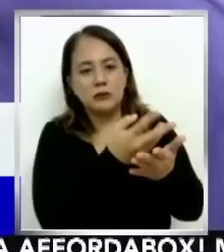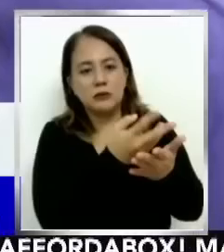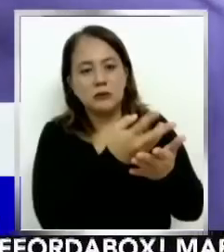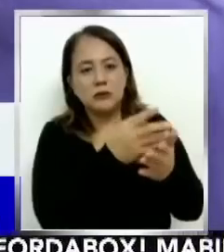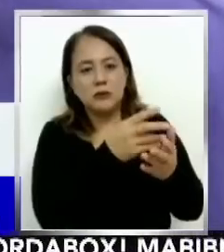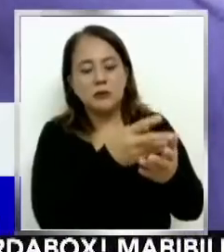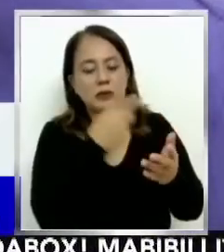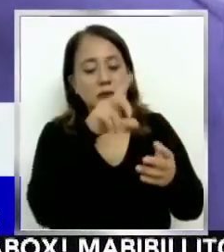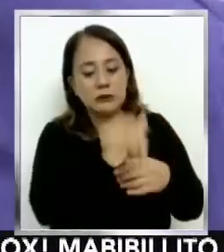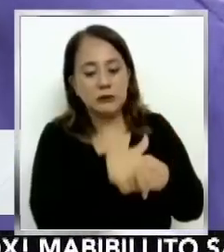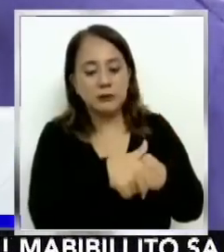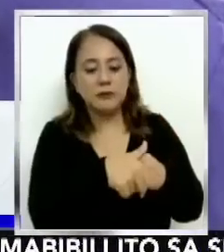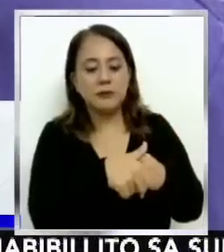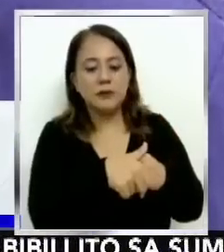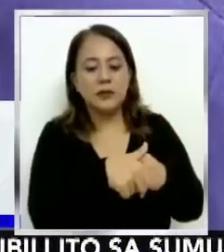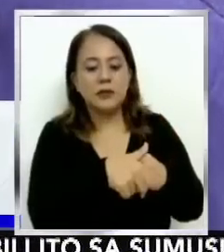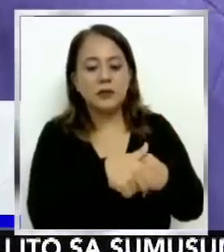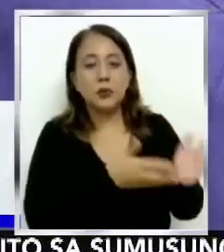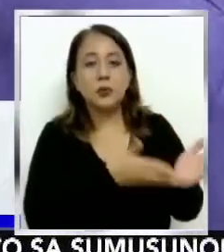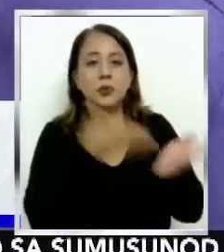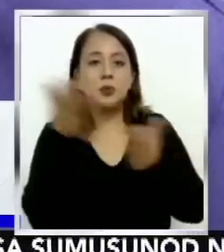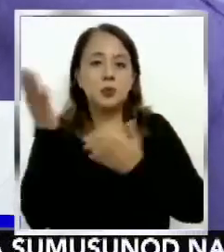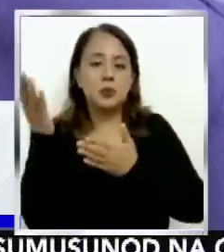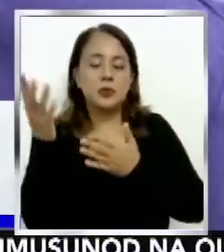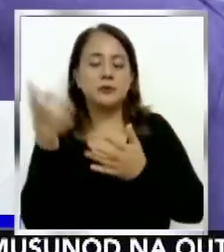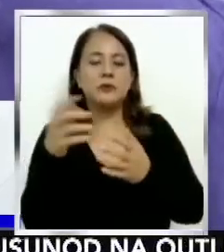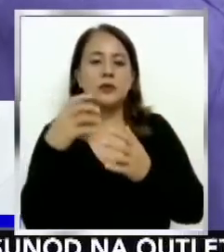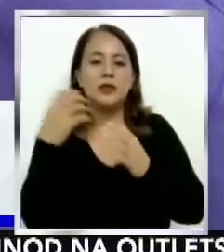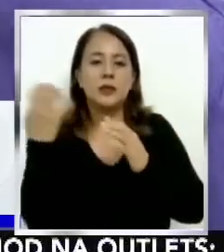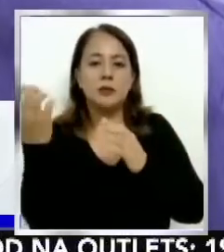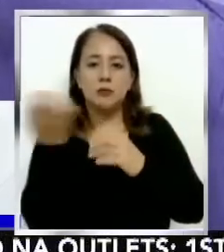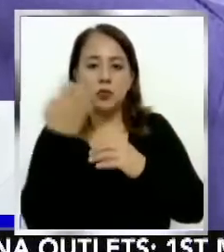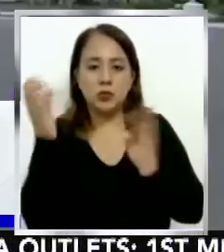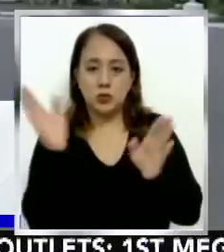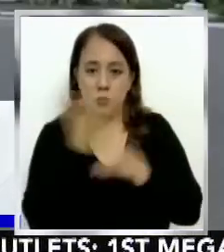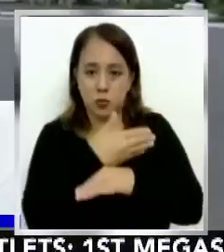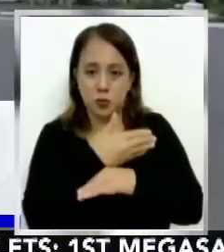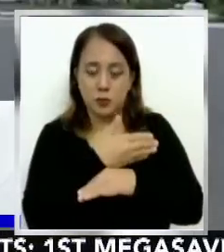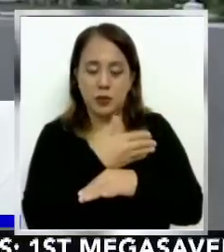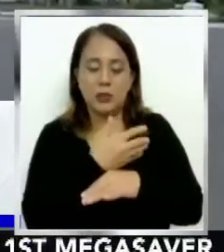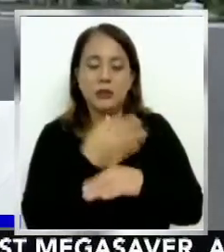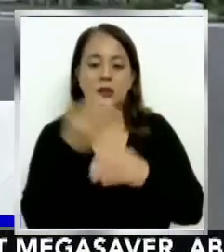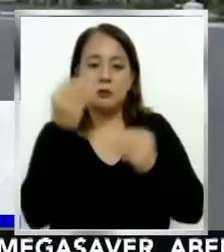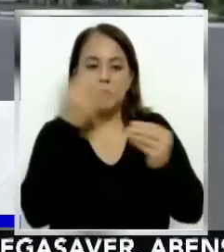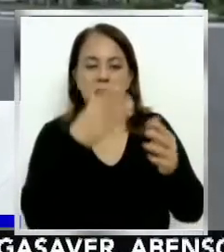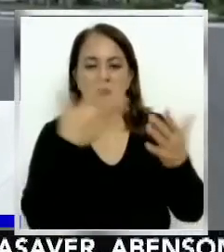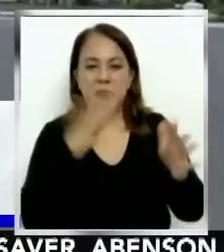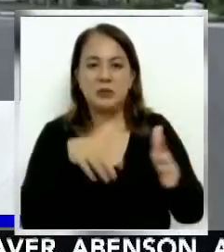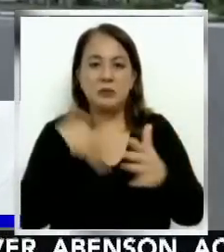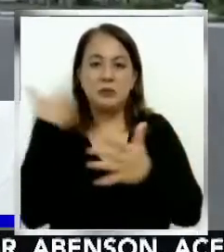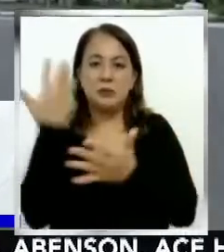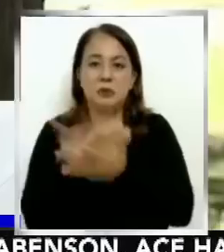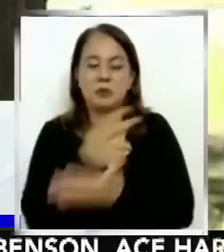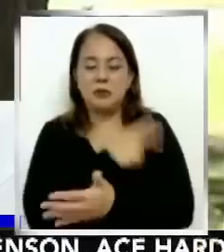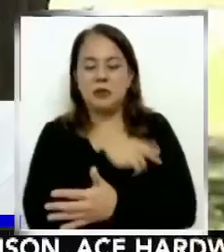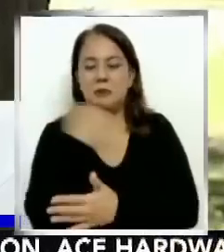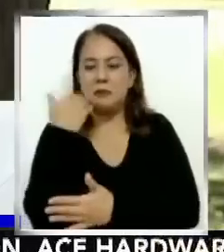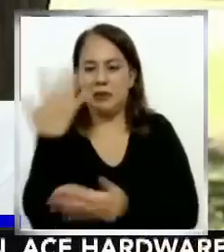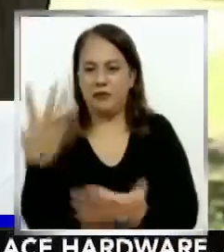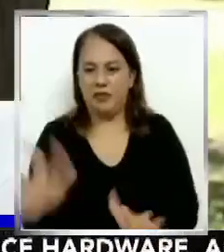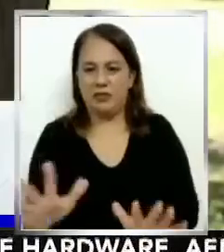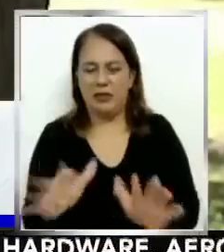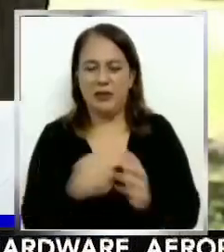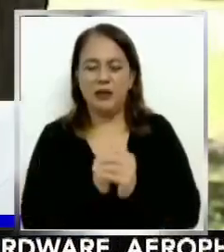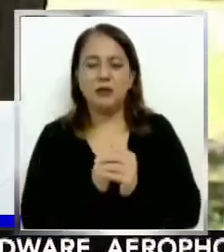ating emergency room. Ang nakakitang doktor, sinabi dead on arrival. Ayon sa tagapagsalita ng Bureau of Corrections na si Gabriel